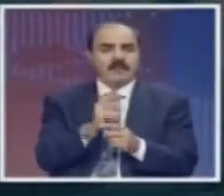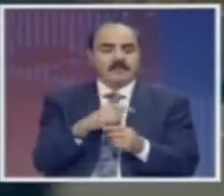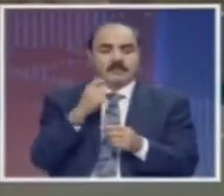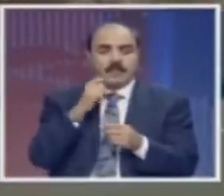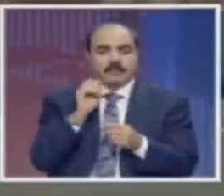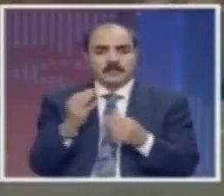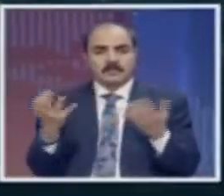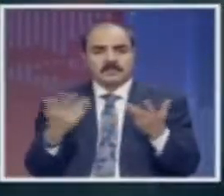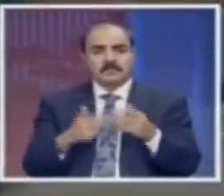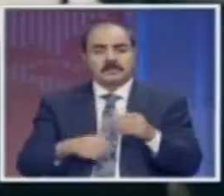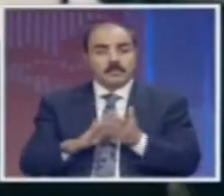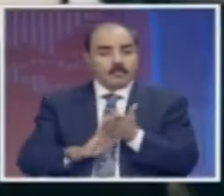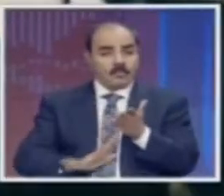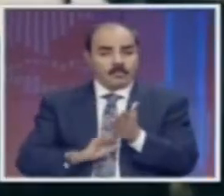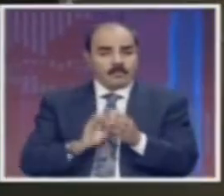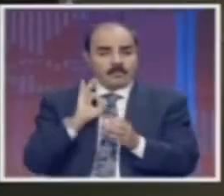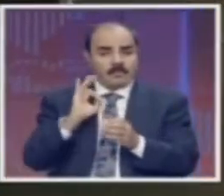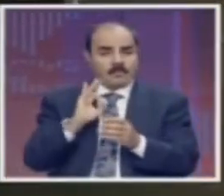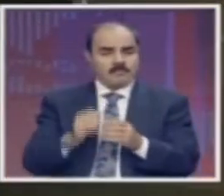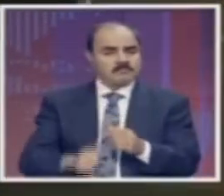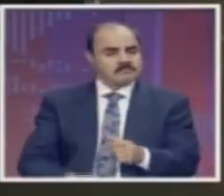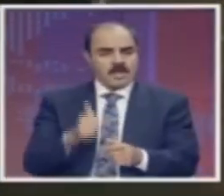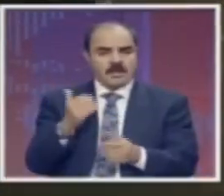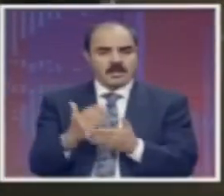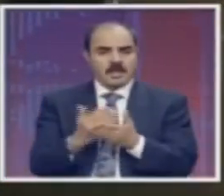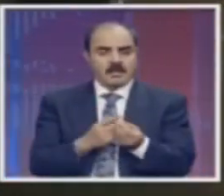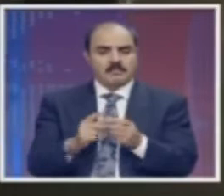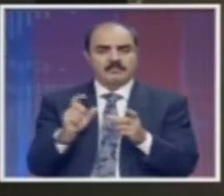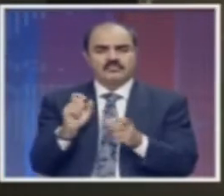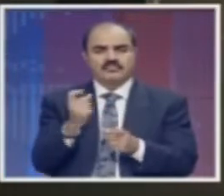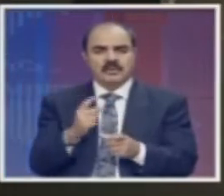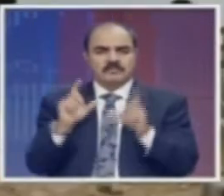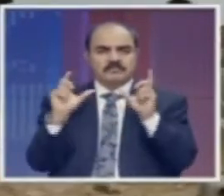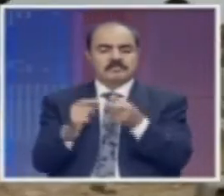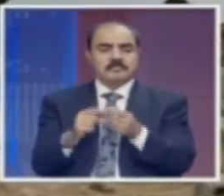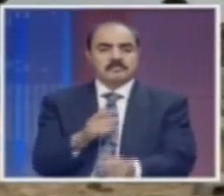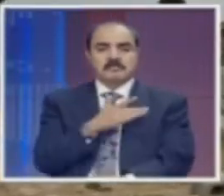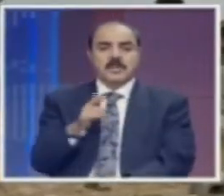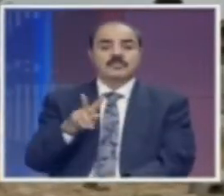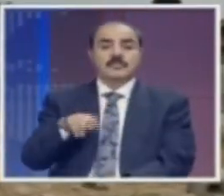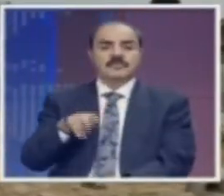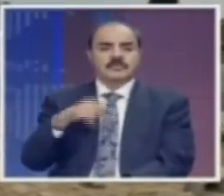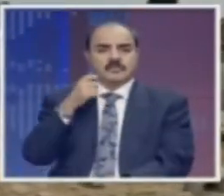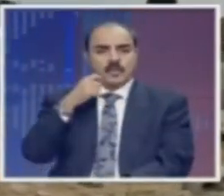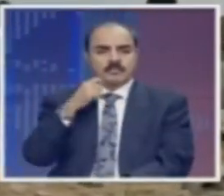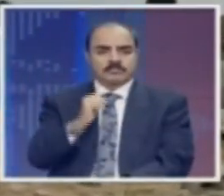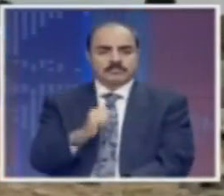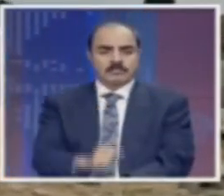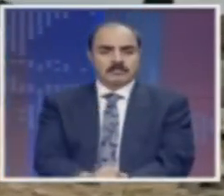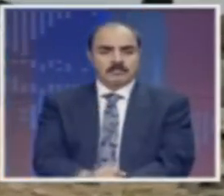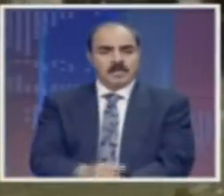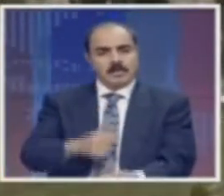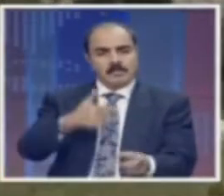العناصر الإجرامية شديدة الخطورة، نجحت الأجهزة الأمنية في ضبط عدد 118 عنصرا